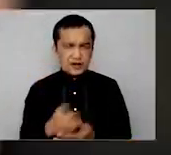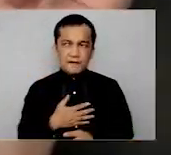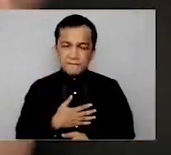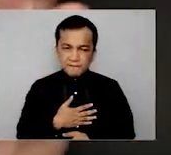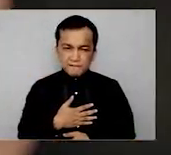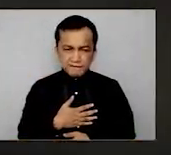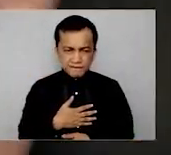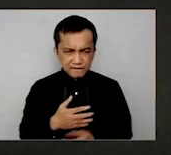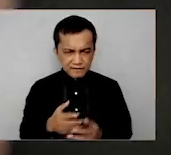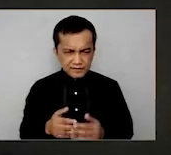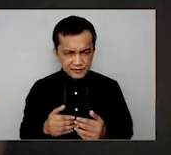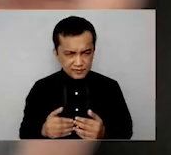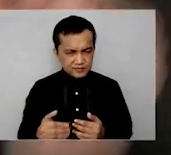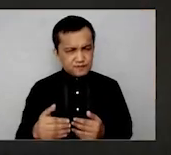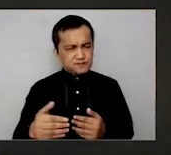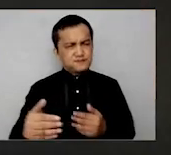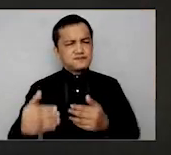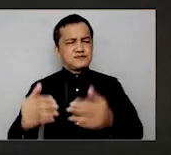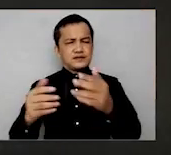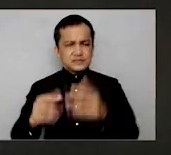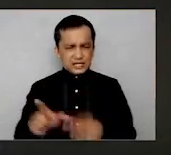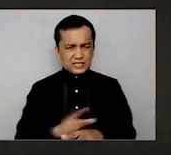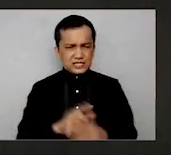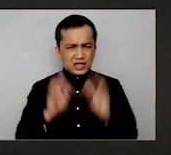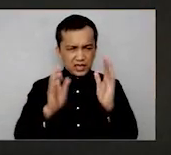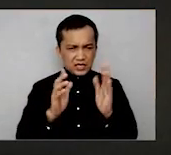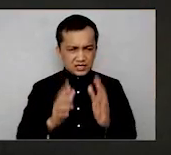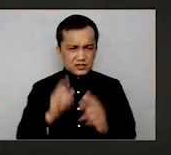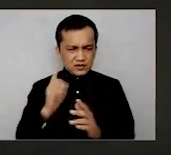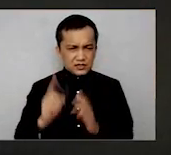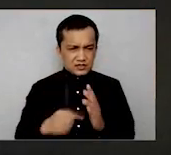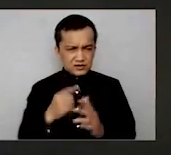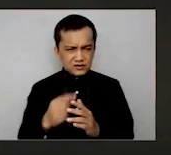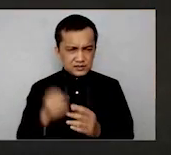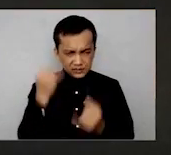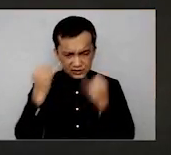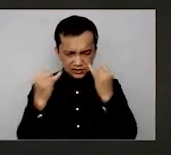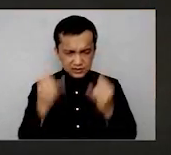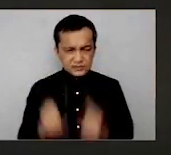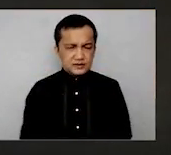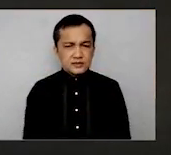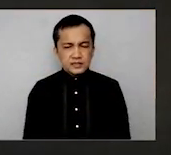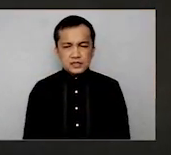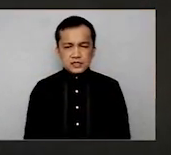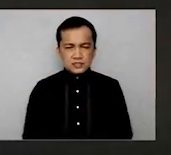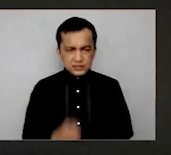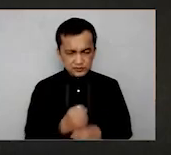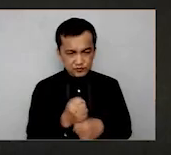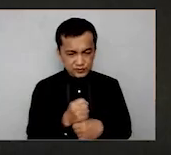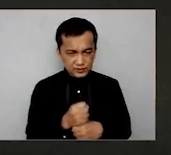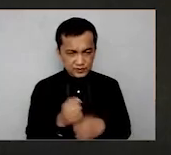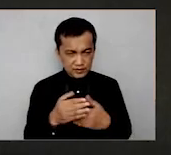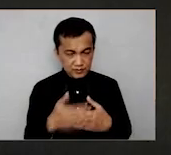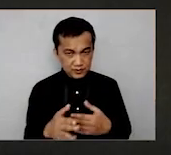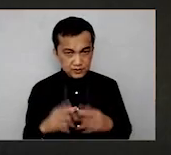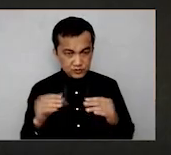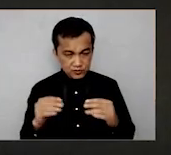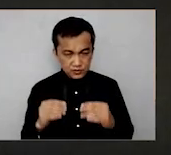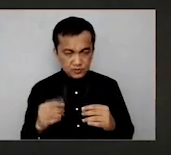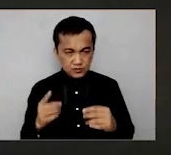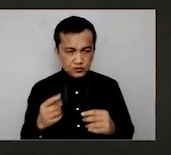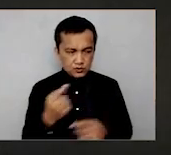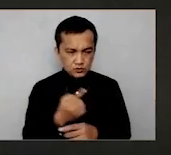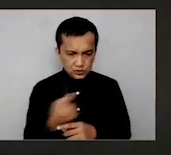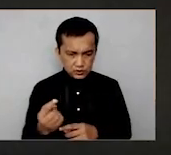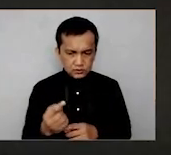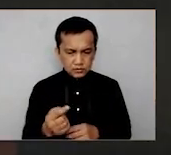gano'n, dire-diretso na kami, ang tagal namin nag-usap. Parang isang oras ata kami nagbabatuhan ng idea. Tapos ginawa ko nila siya, siguro after nung nag-usap kami, for one week, para